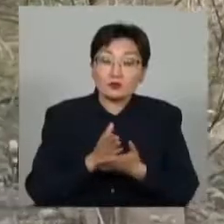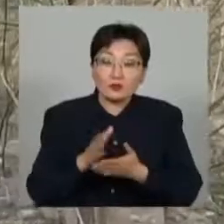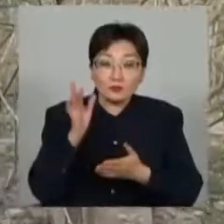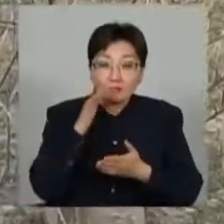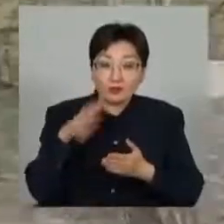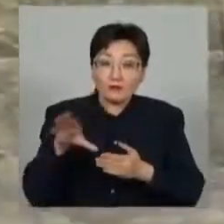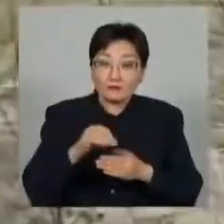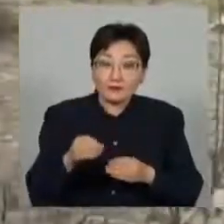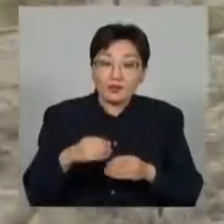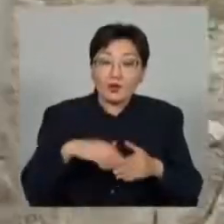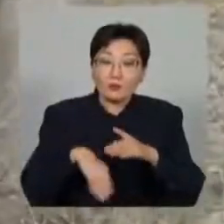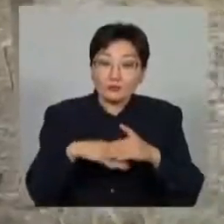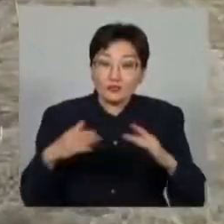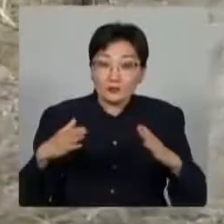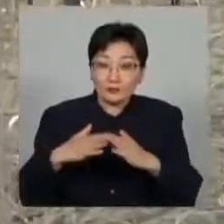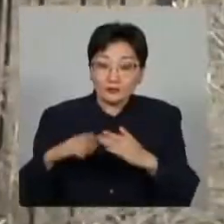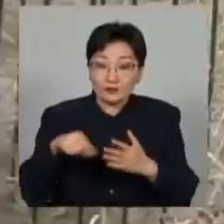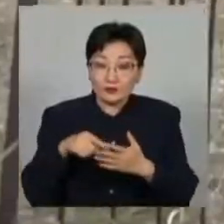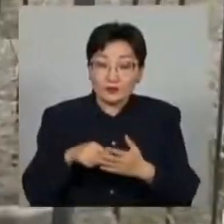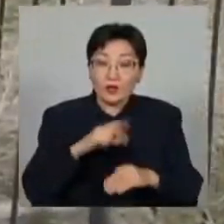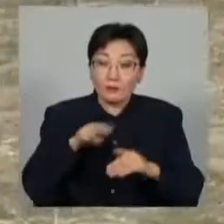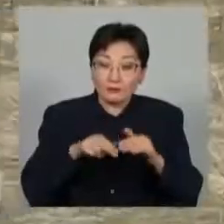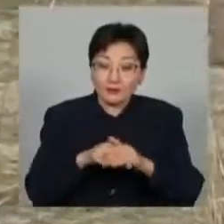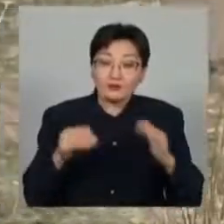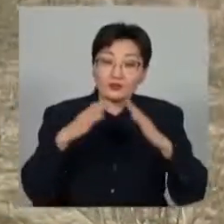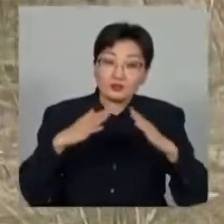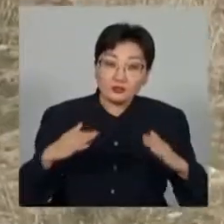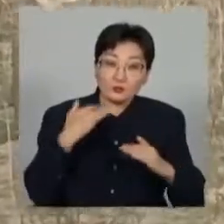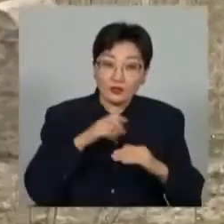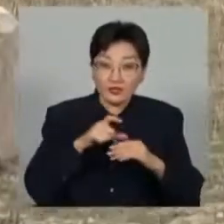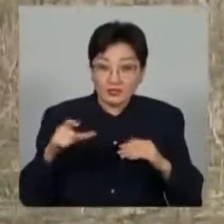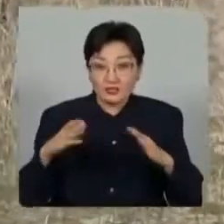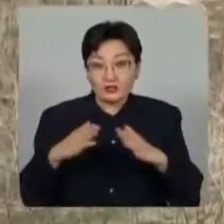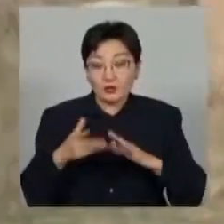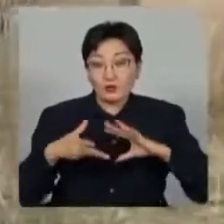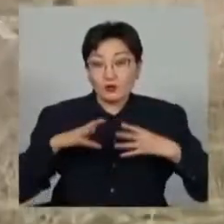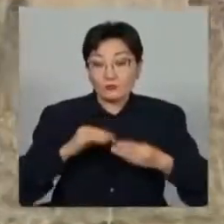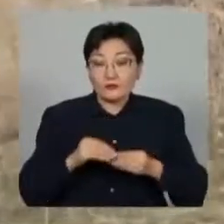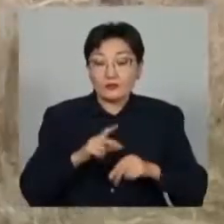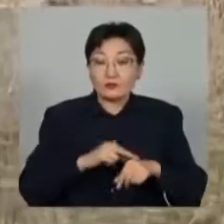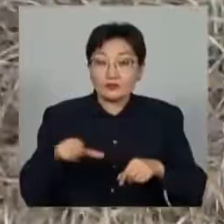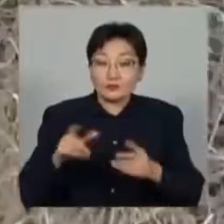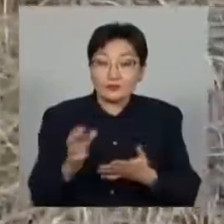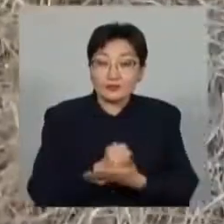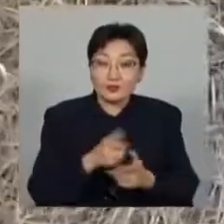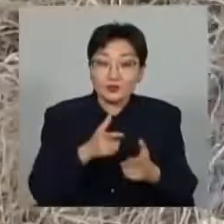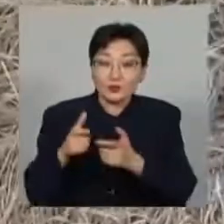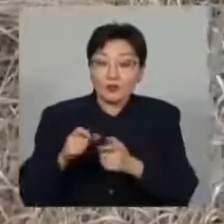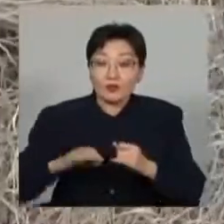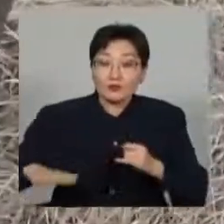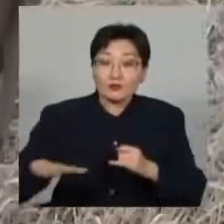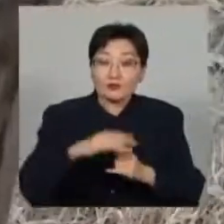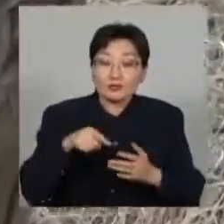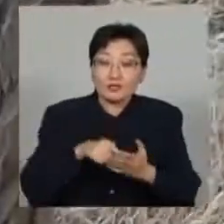все заброшенные объекты города, включая подвалы и чердаки многоэтажек. В результате правоохранители нашли оружие на территории